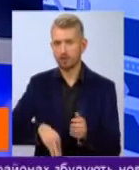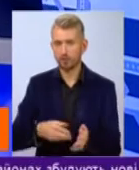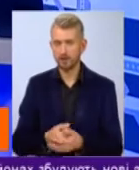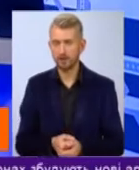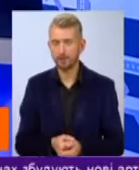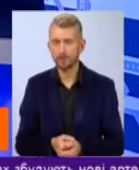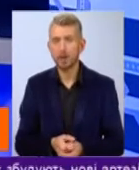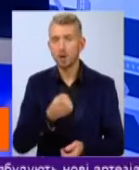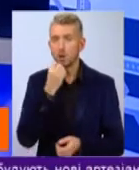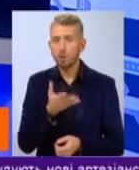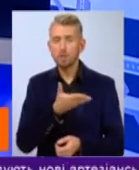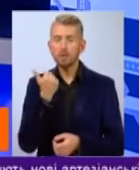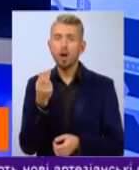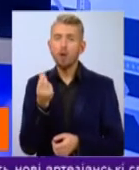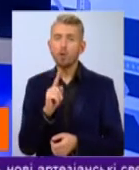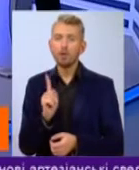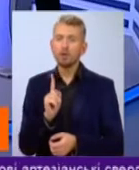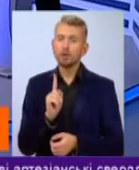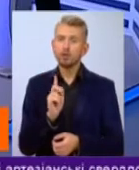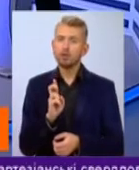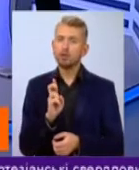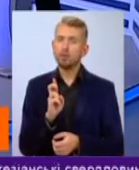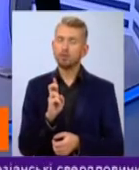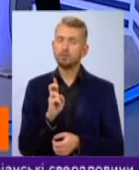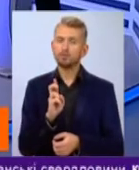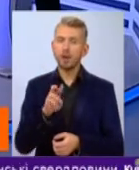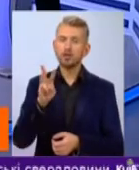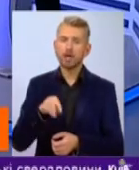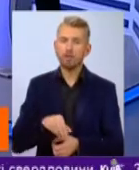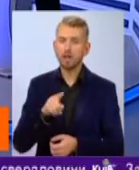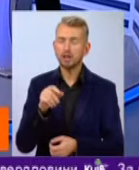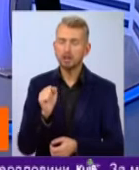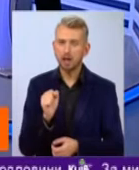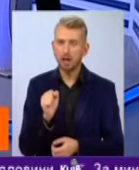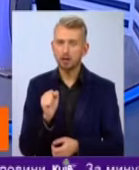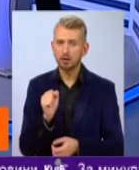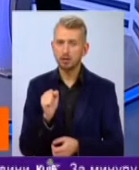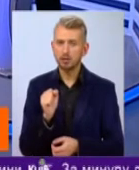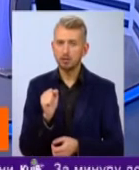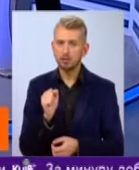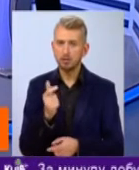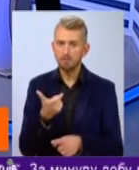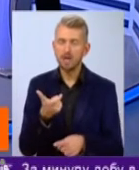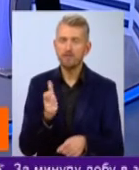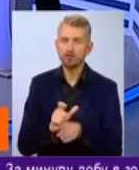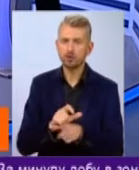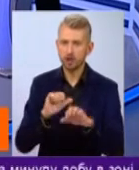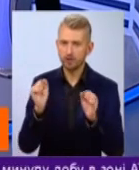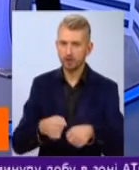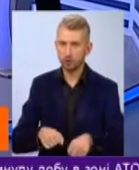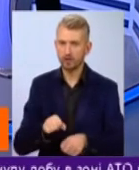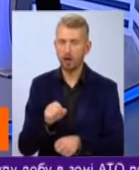Ну, добре, немає грошей на те, щоб штрафувати за перевищення швидкості. Але